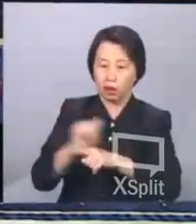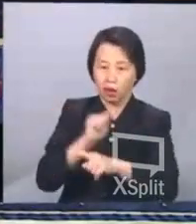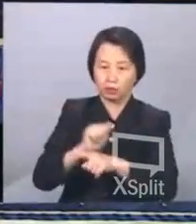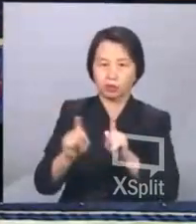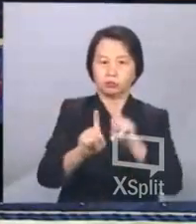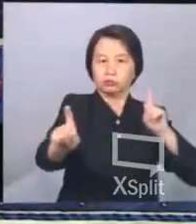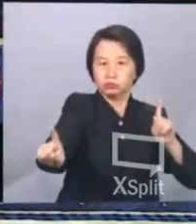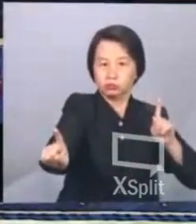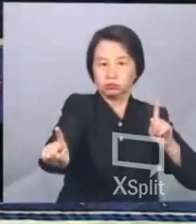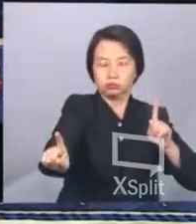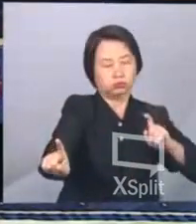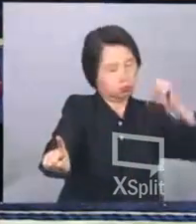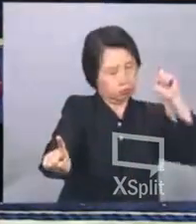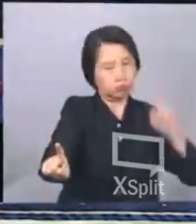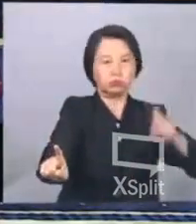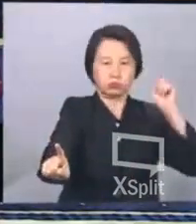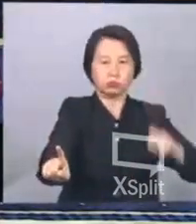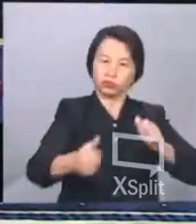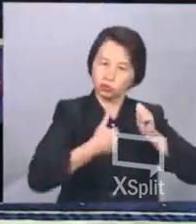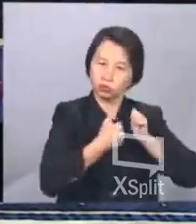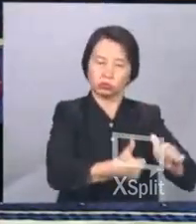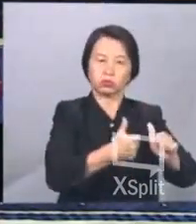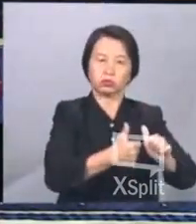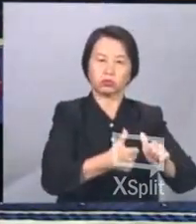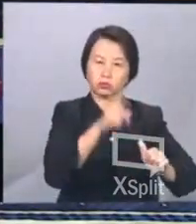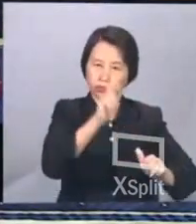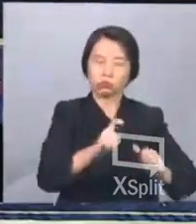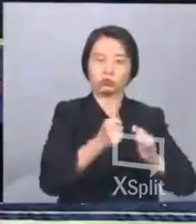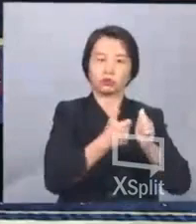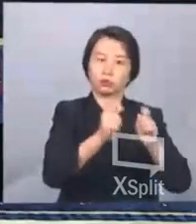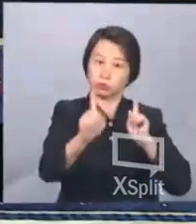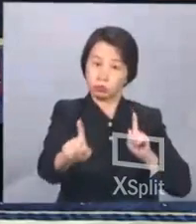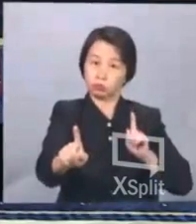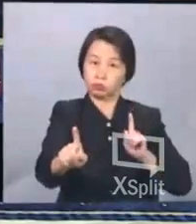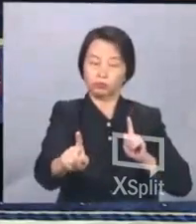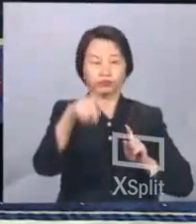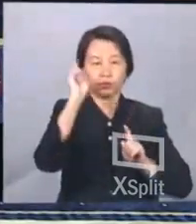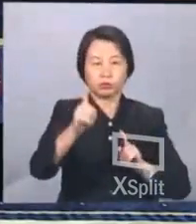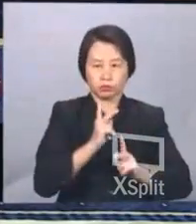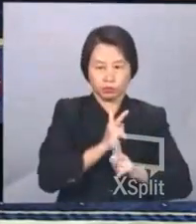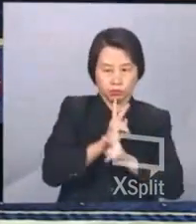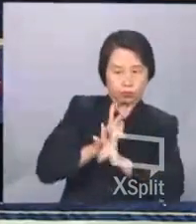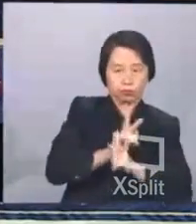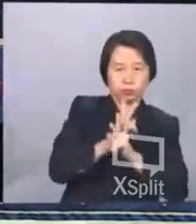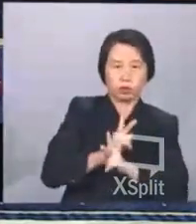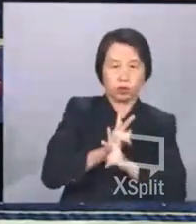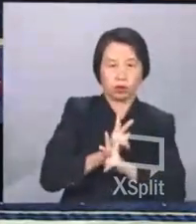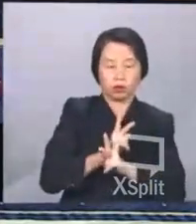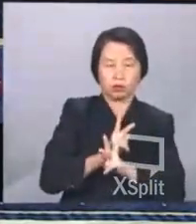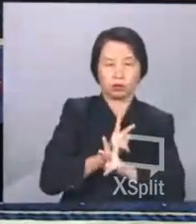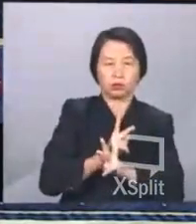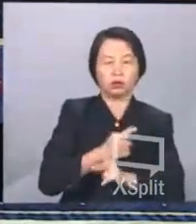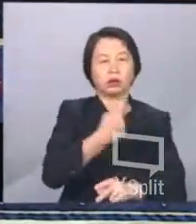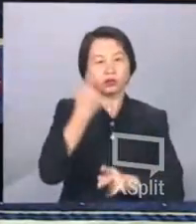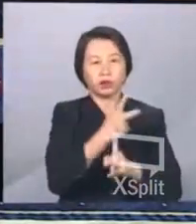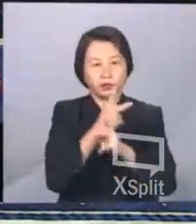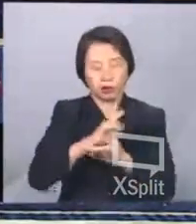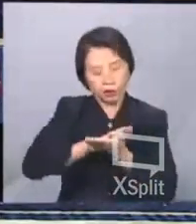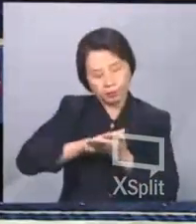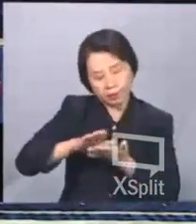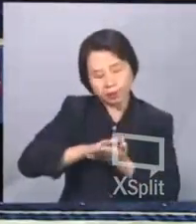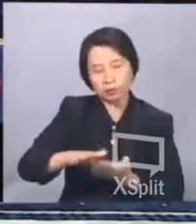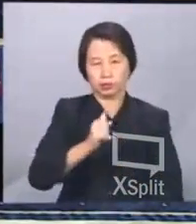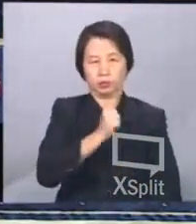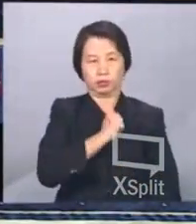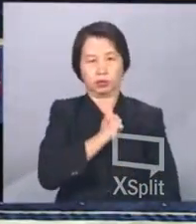penjarakan sosial Misty diteruskan kita mesti menjaga sentiasa menjaga kebersihan